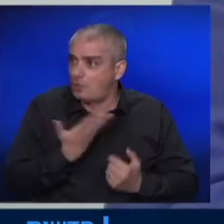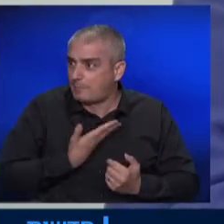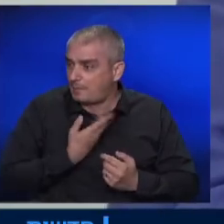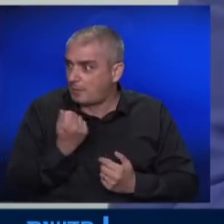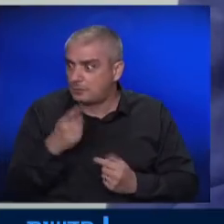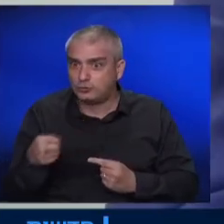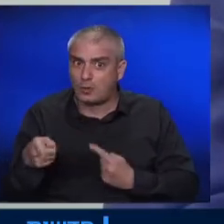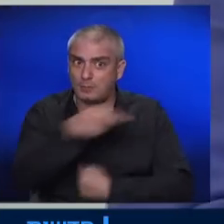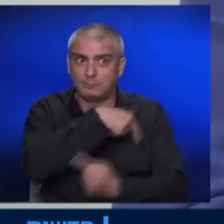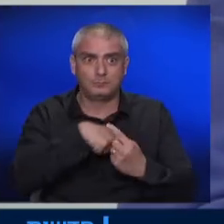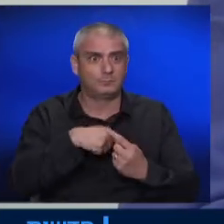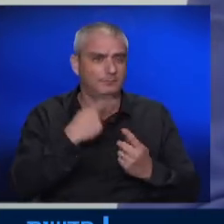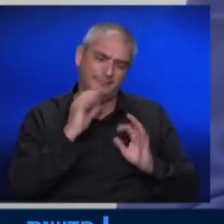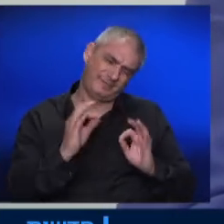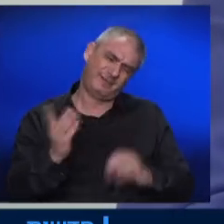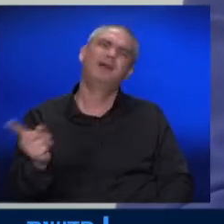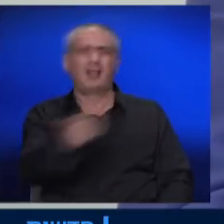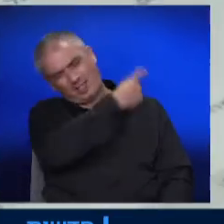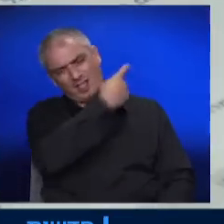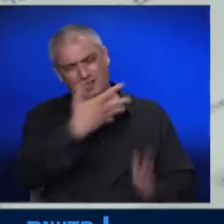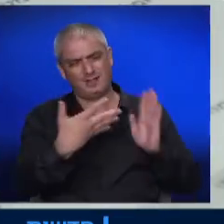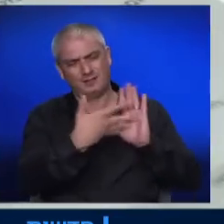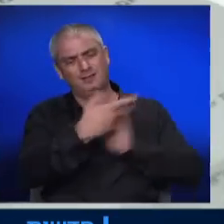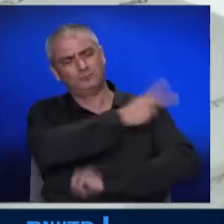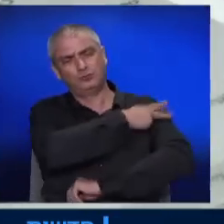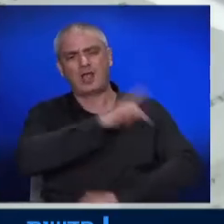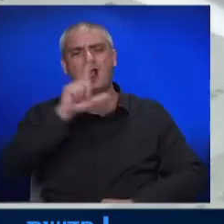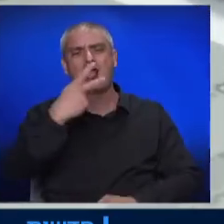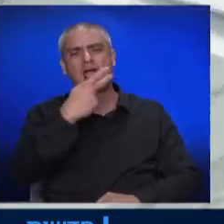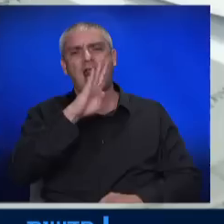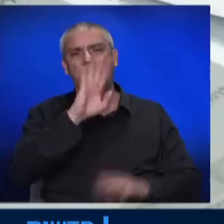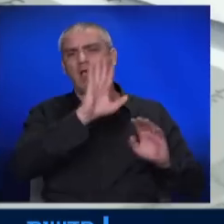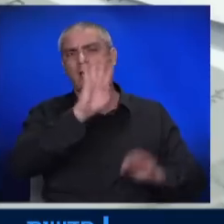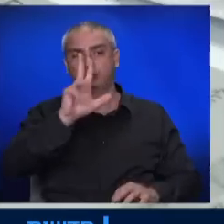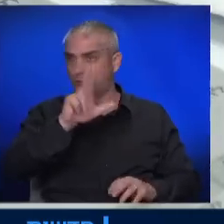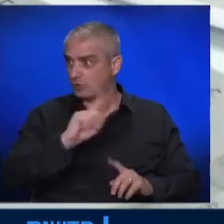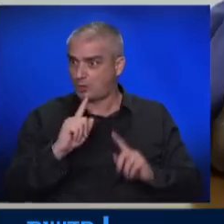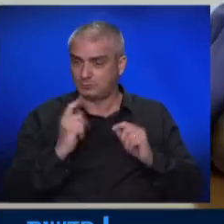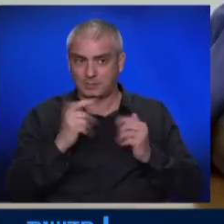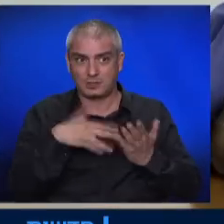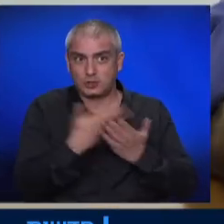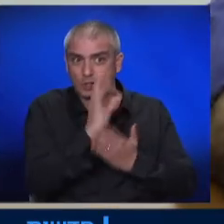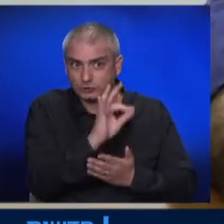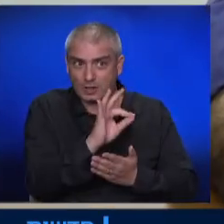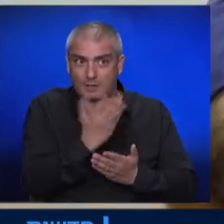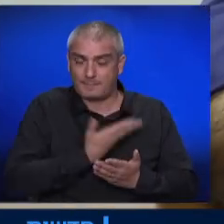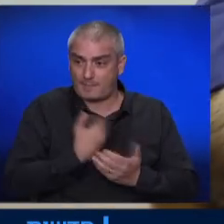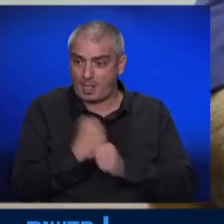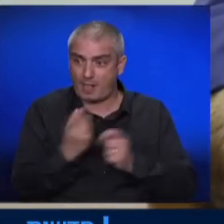באמת, לא. אז לך ללהב 433. זה לא בעייתי קצת שהיועץ שלך וזה מקבל פה